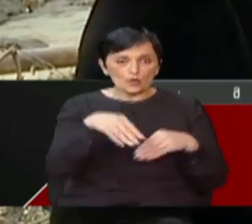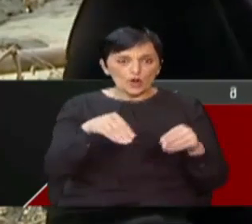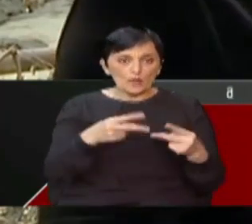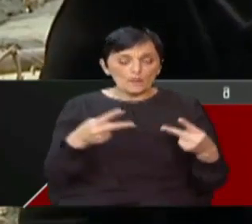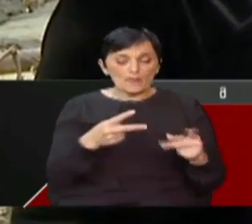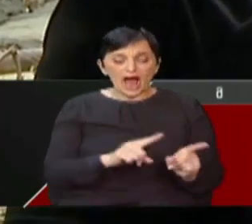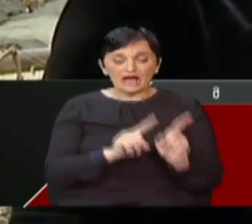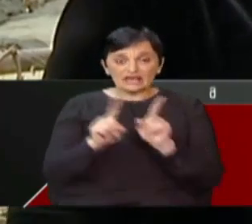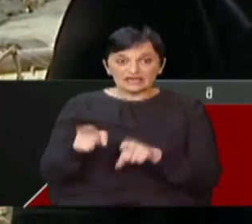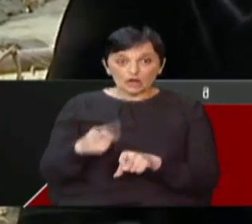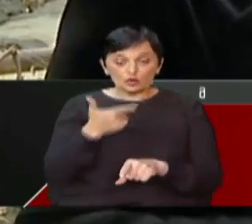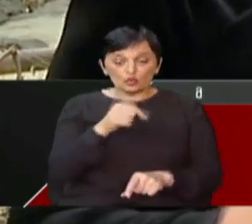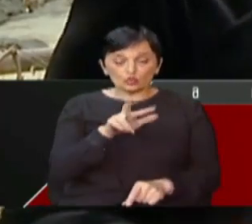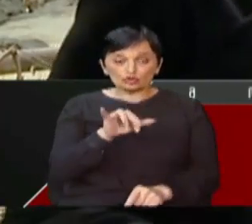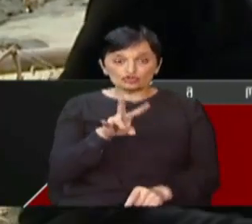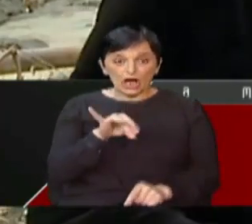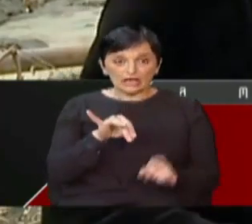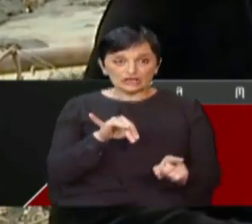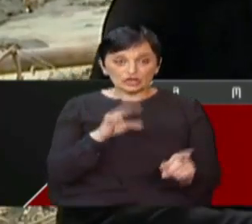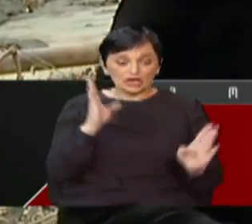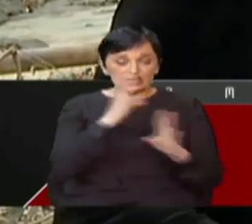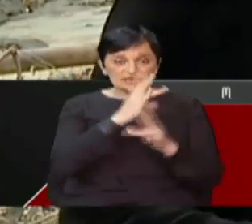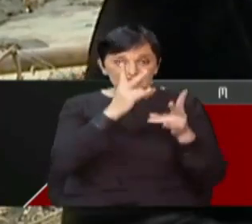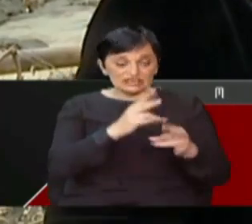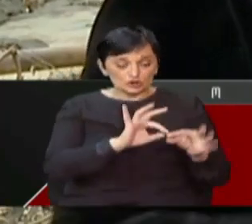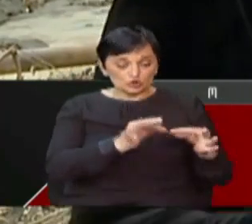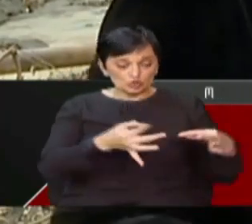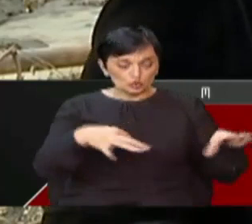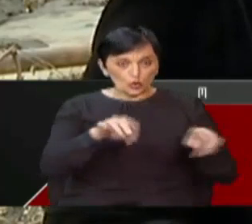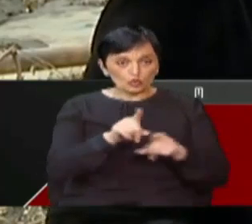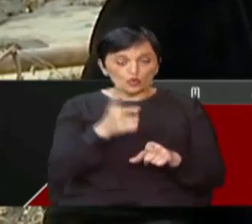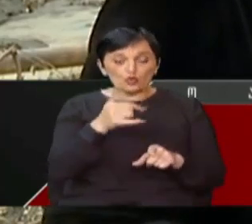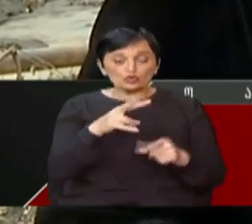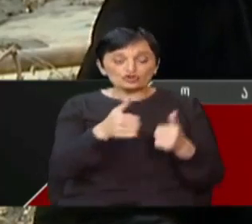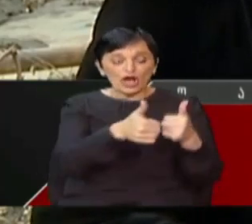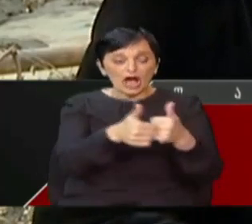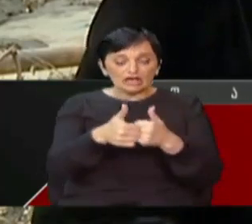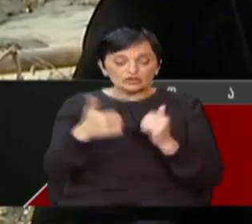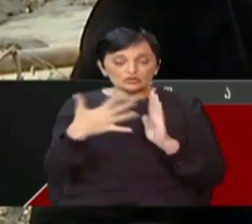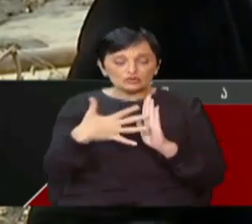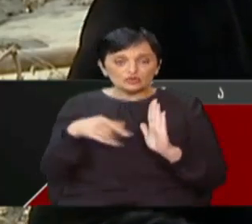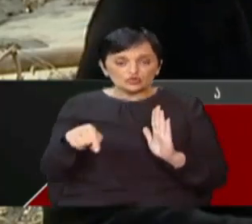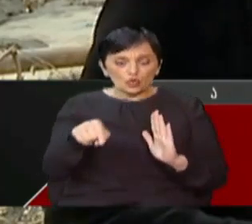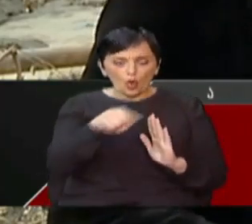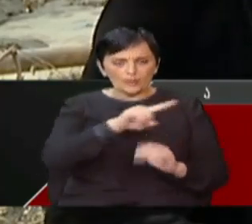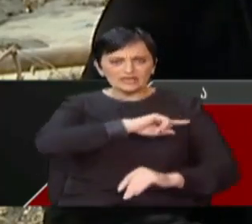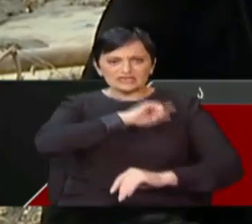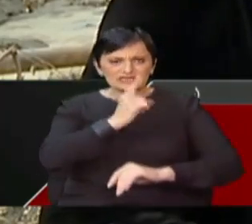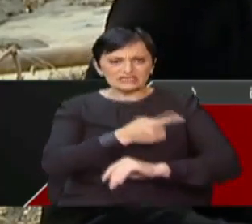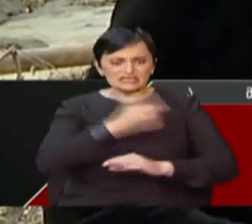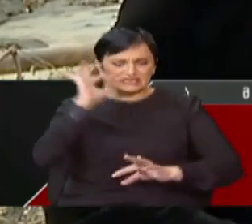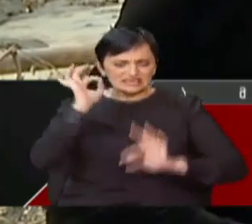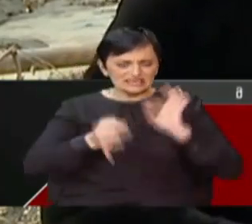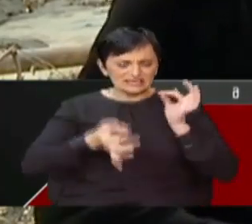პარალელურად, გარდა იმისა რომ გურჯაანი იყო ის ზონა, ასევე გურჯაანის მიმდებარე სოფლებში მოვიდა ძლიერი სეტყვა,